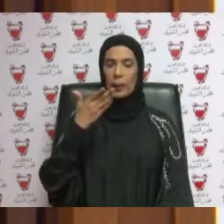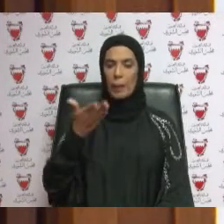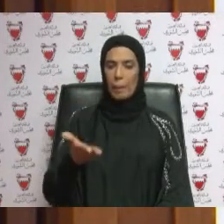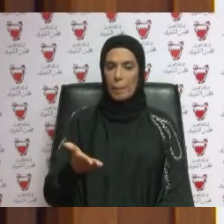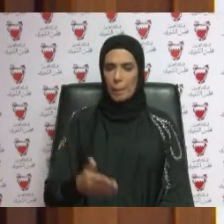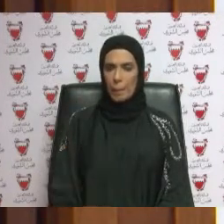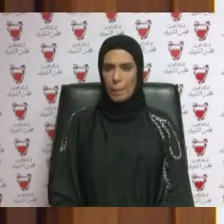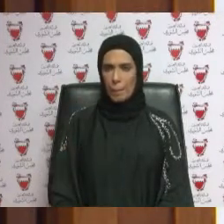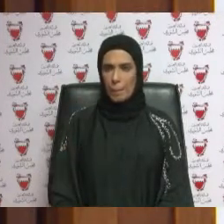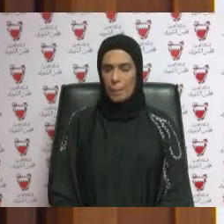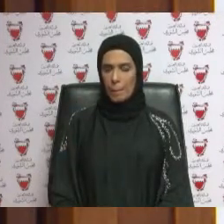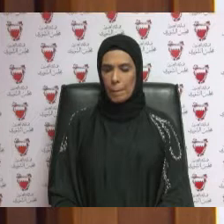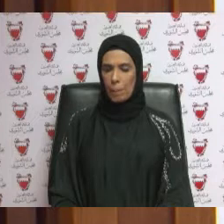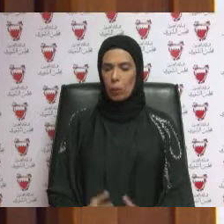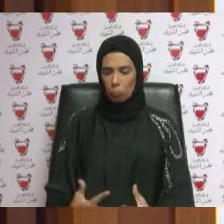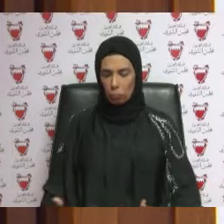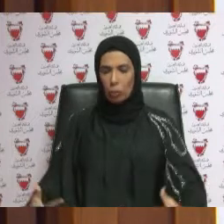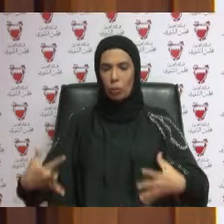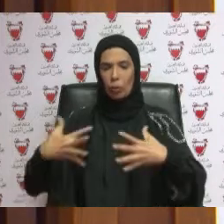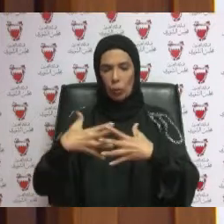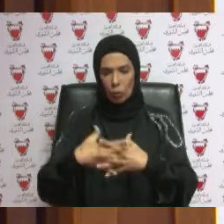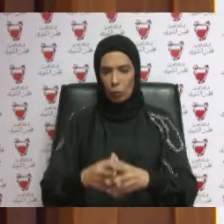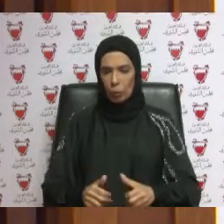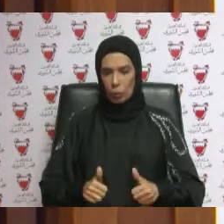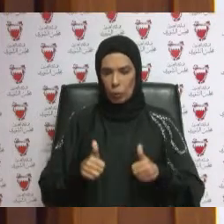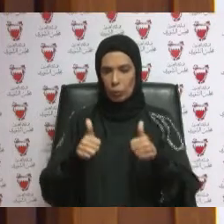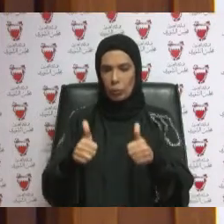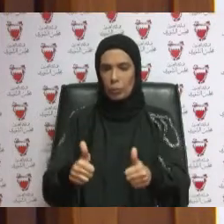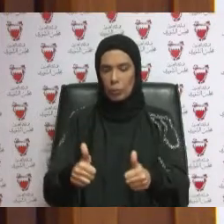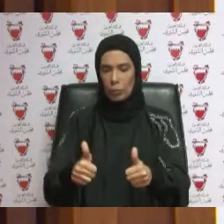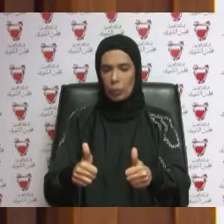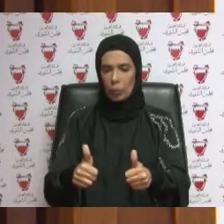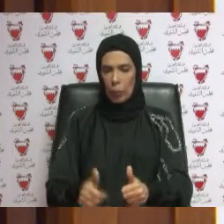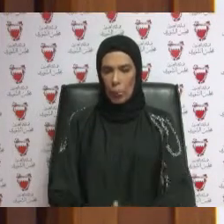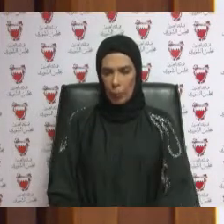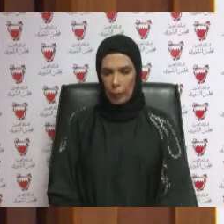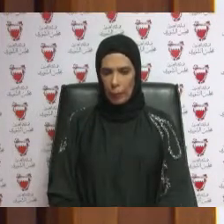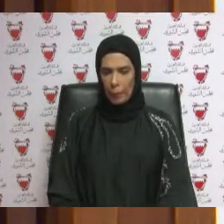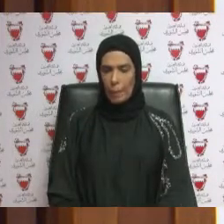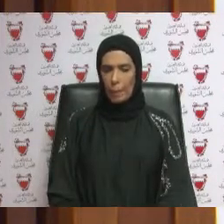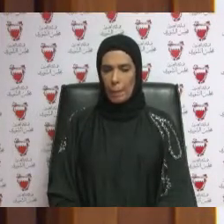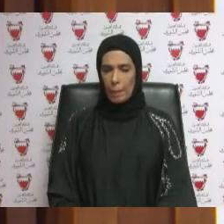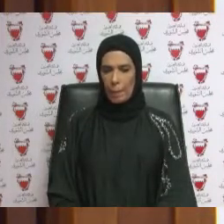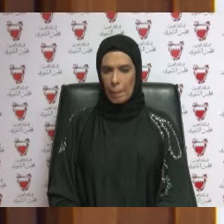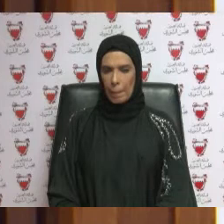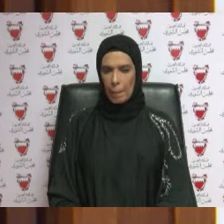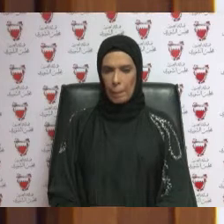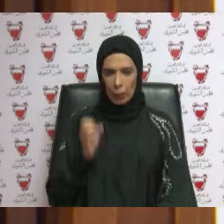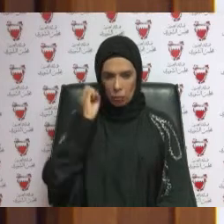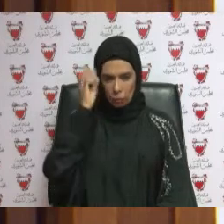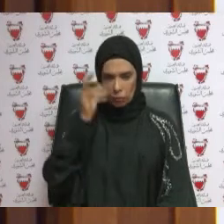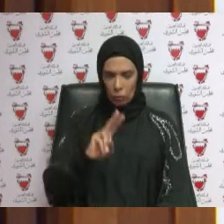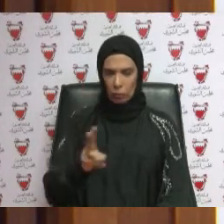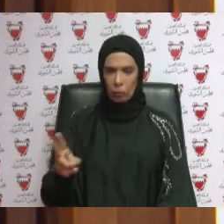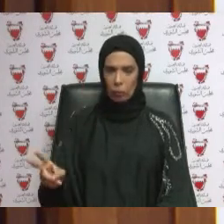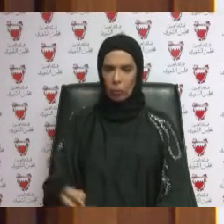يكون فيه تكاتف أكثر، وأن تنطلق أيضا من عدد من الأمور التي تم ذكرها الآن عدد من الاقتراحات حسب